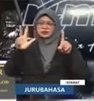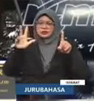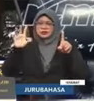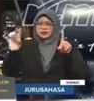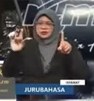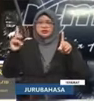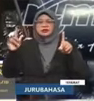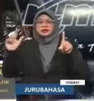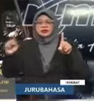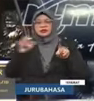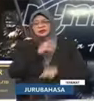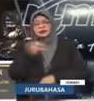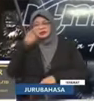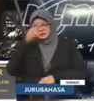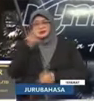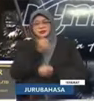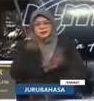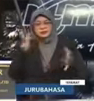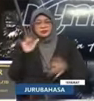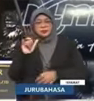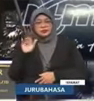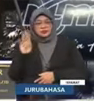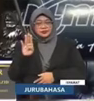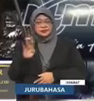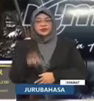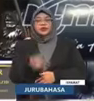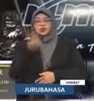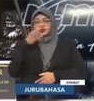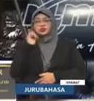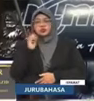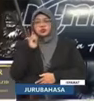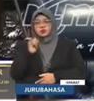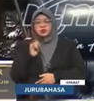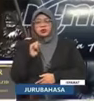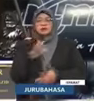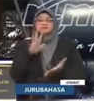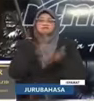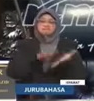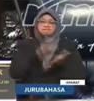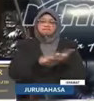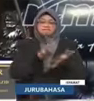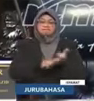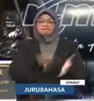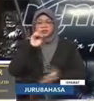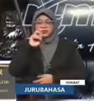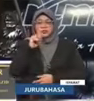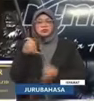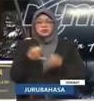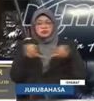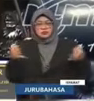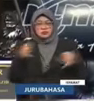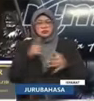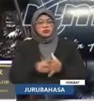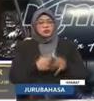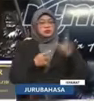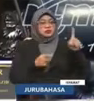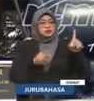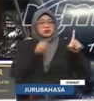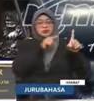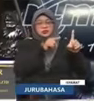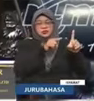1338 cash untuk makluman Ali yang berombak juga bagi jenazah judi online oleh bagi tempo Januari